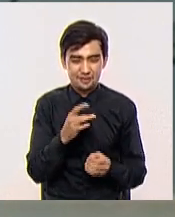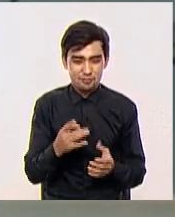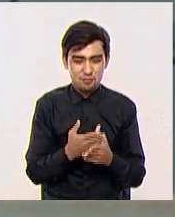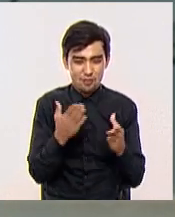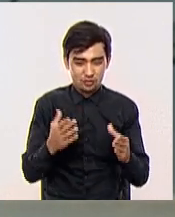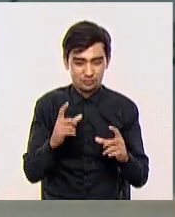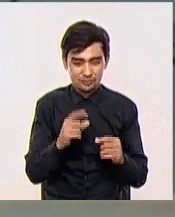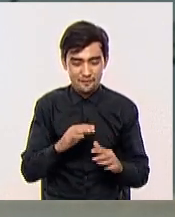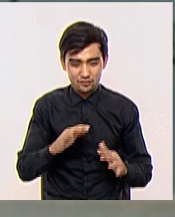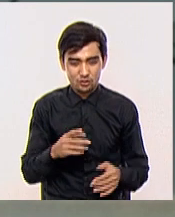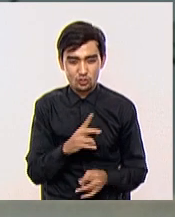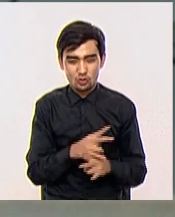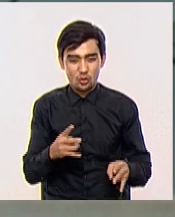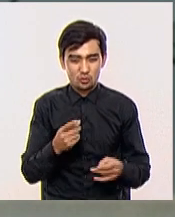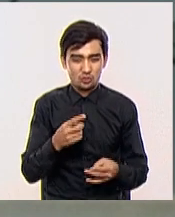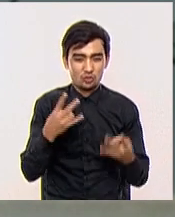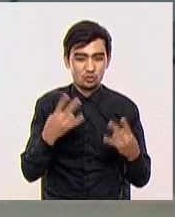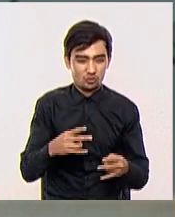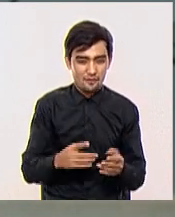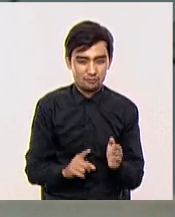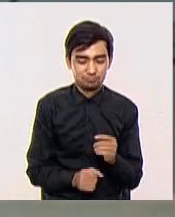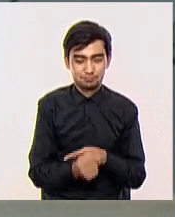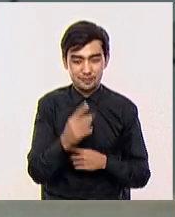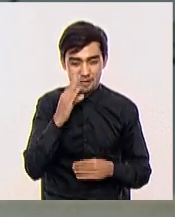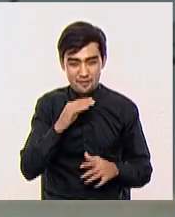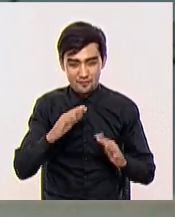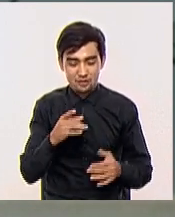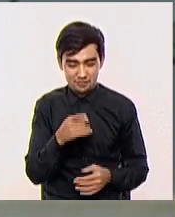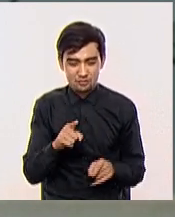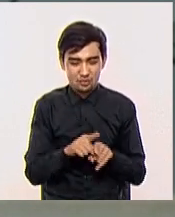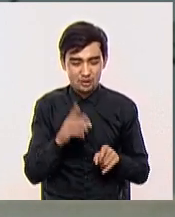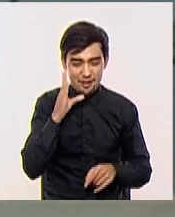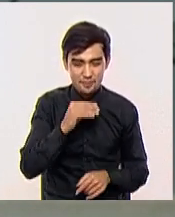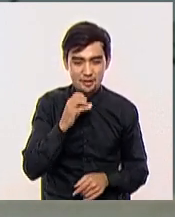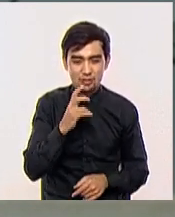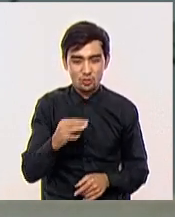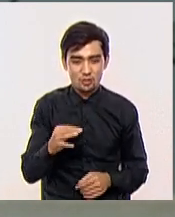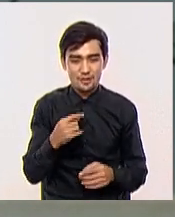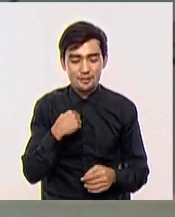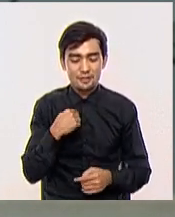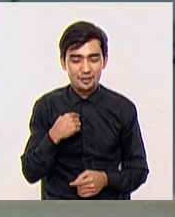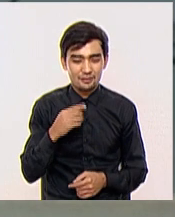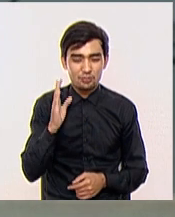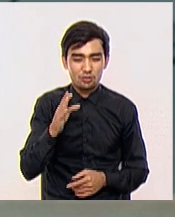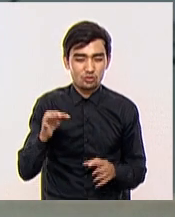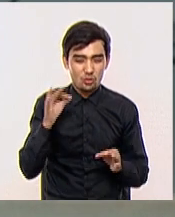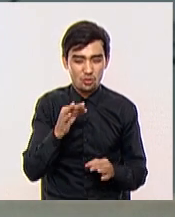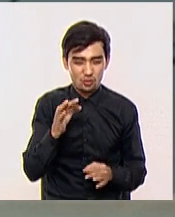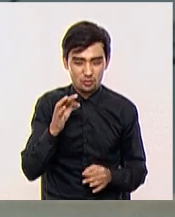халықаралық деңгейде ешкімге керек болмаса, енді ол да мүмкін, бірақ біз келешек